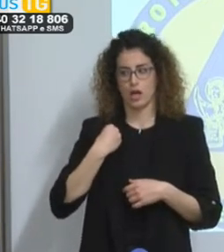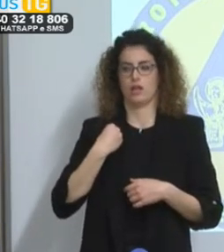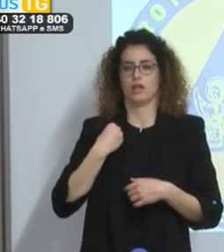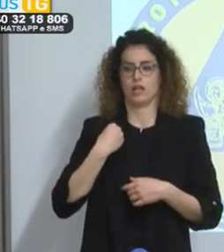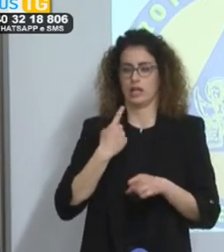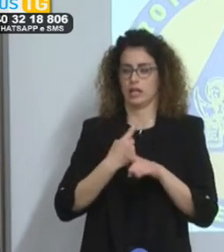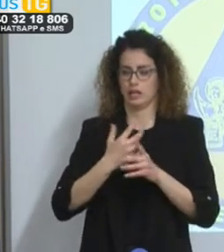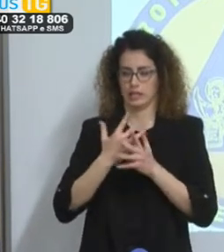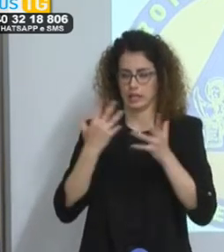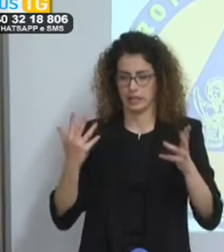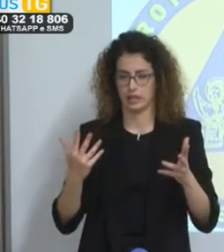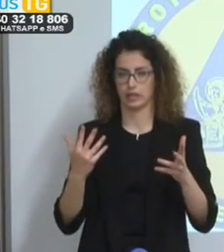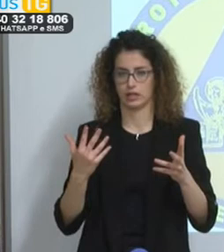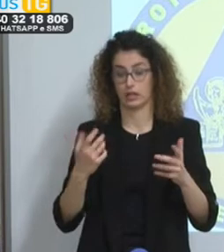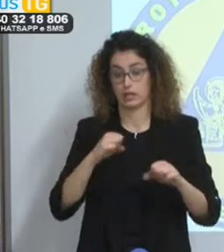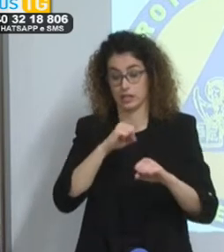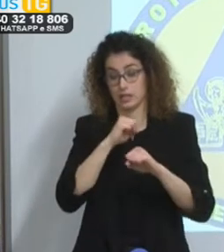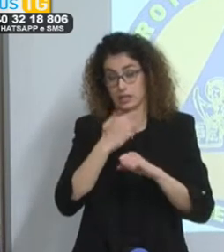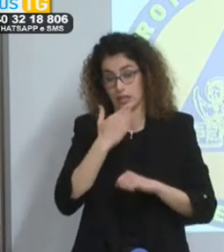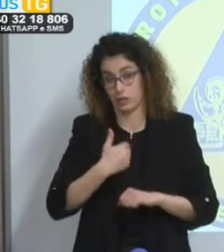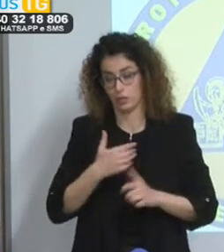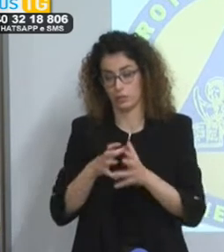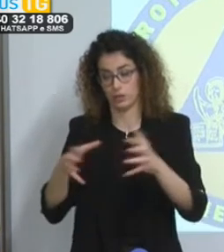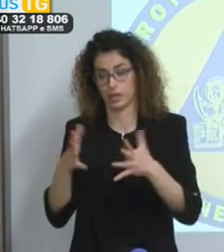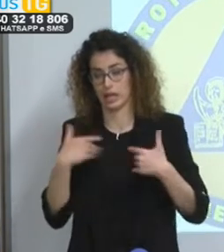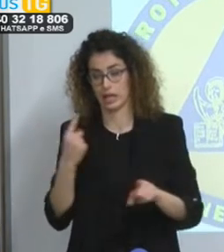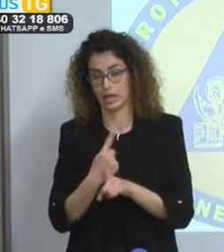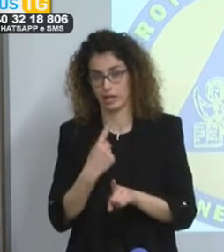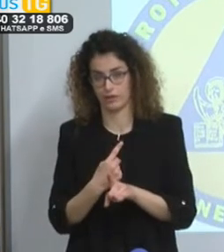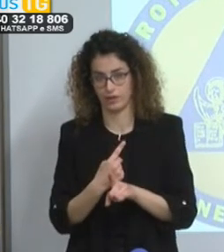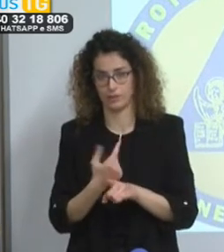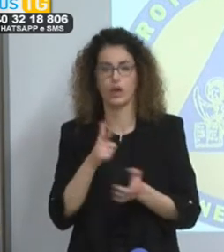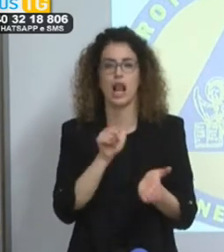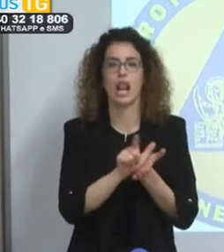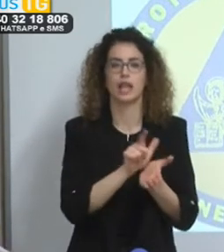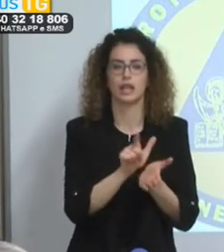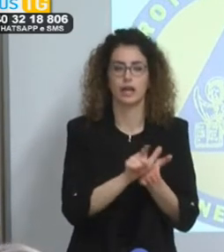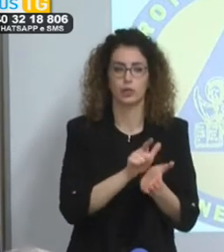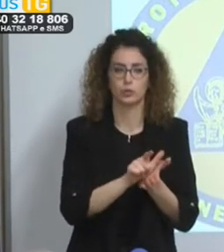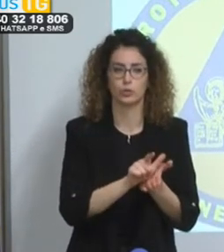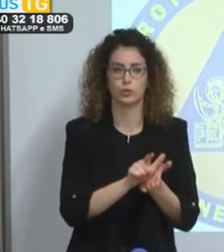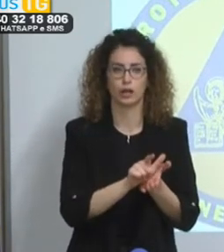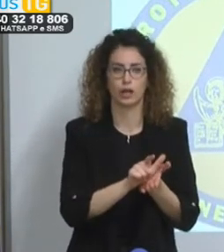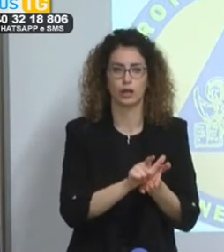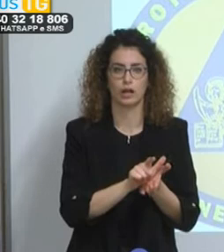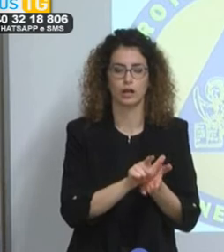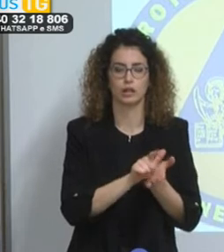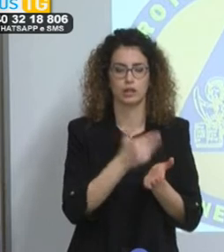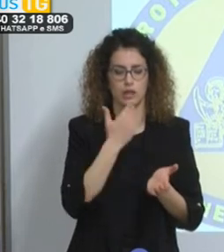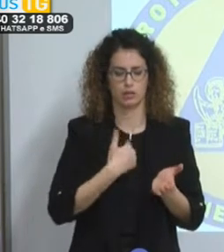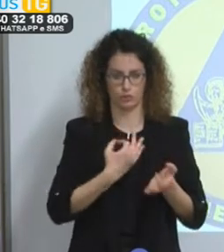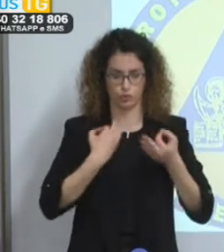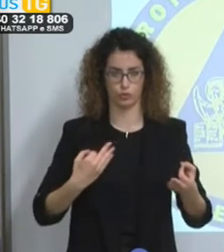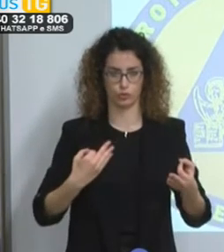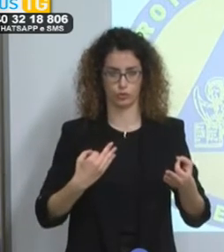chiarire, secondo me la comunità scientifica dovrebbe farlo. Che c'è ormai letteratura che pone una convinzione, secondo me giusta,